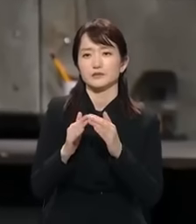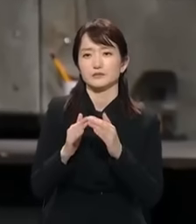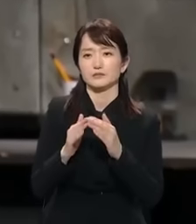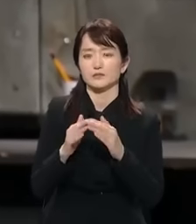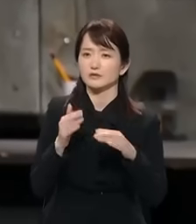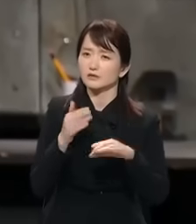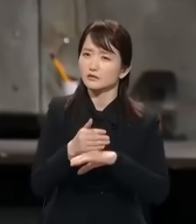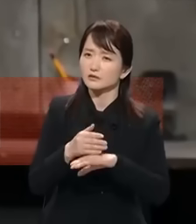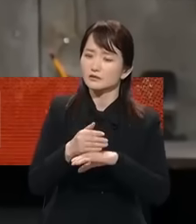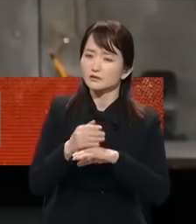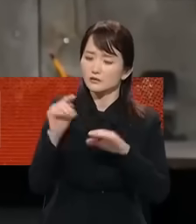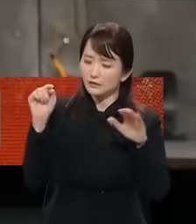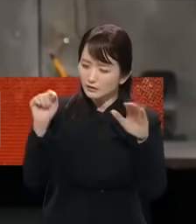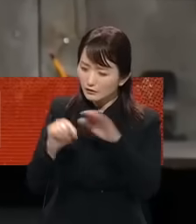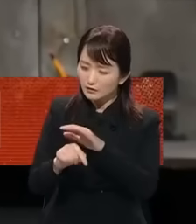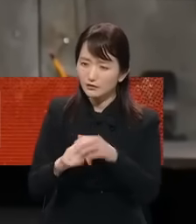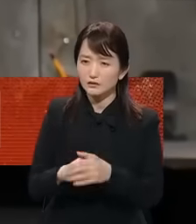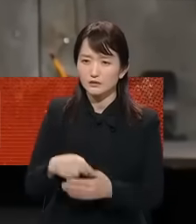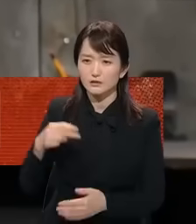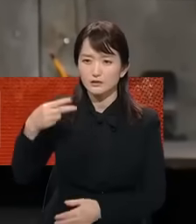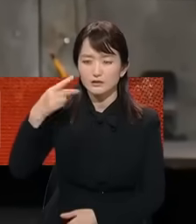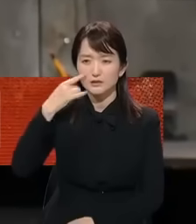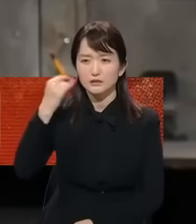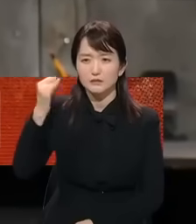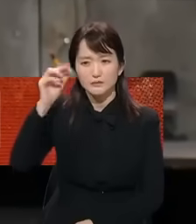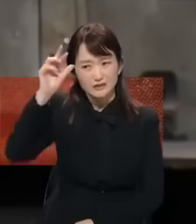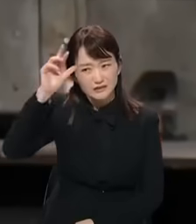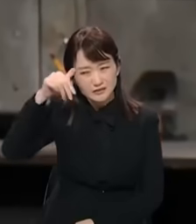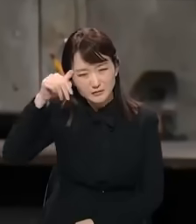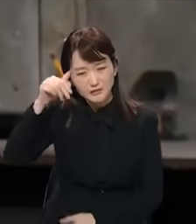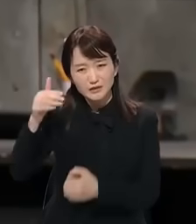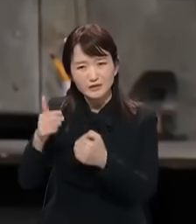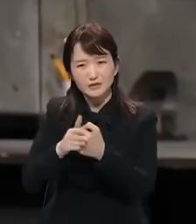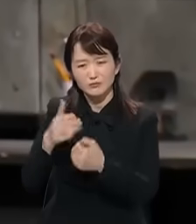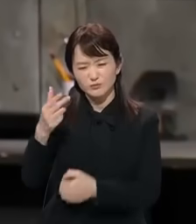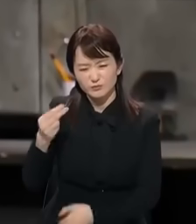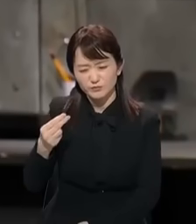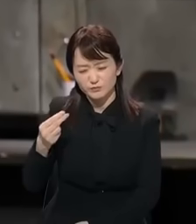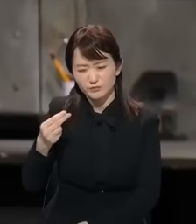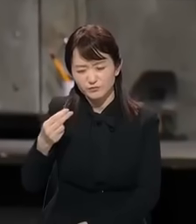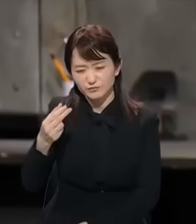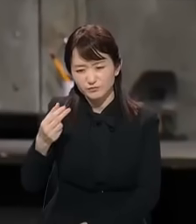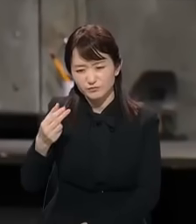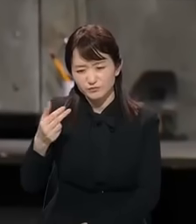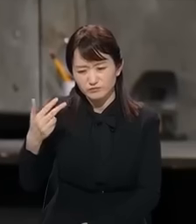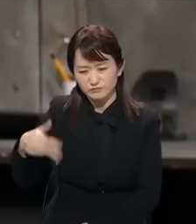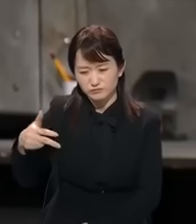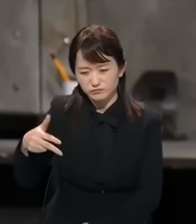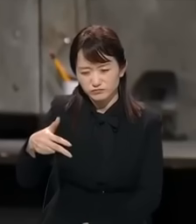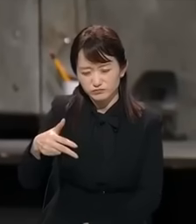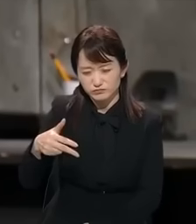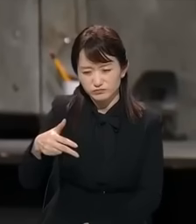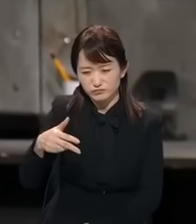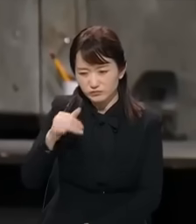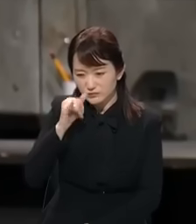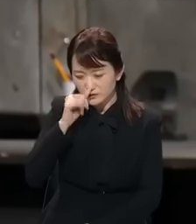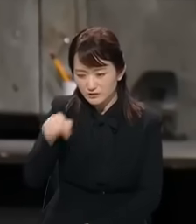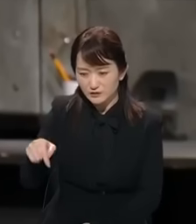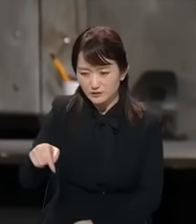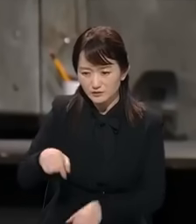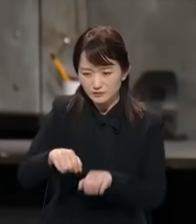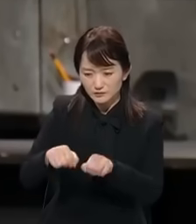보니까 시어머니의 치매 증세 때문에 뭐 대소변 같은 것들이 좀 있었고 이것을 치우고 있는데 뒤늦게